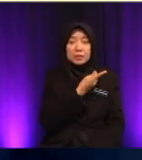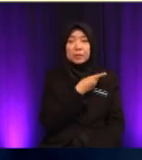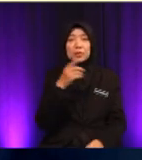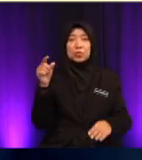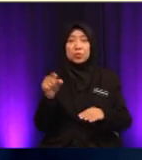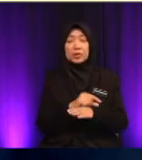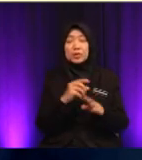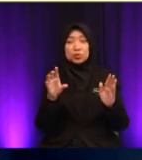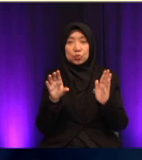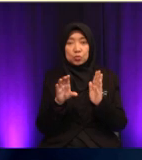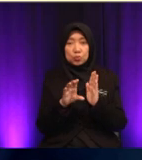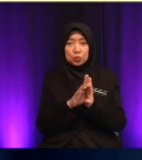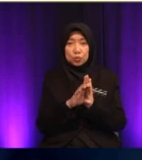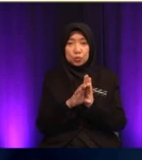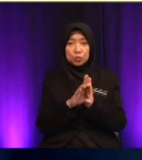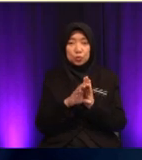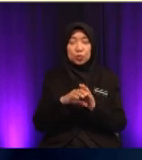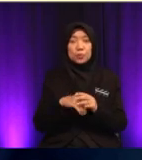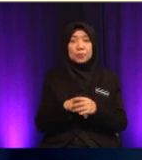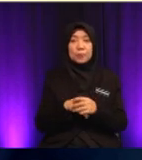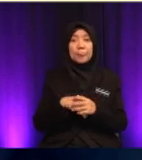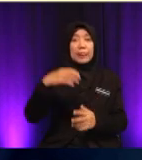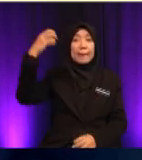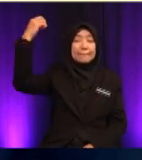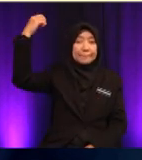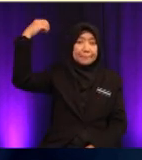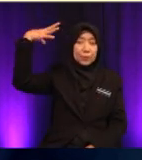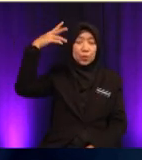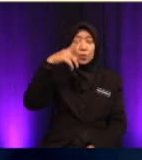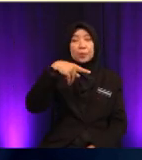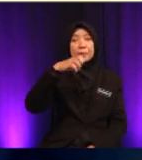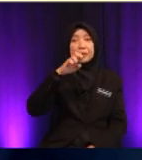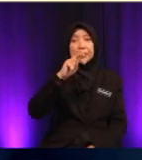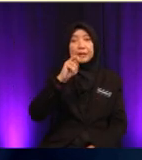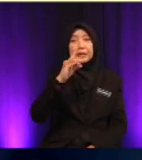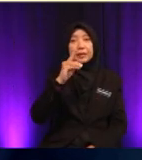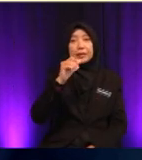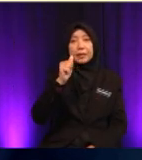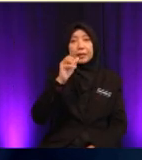cahaya lampu pendafta lampu yang mengandung